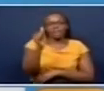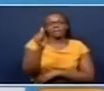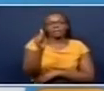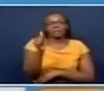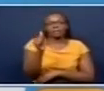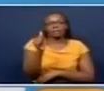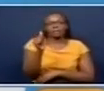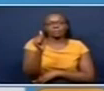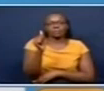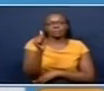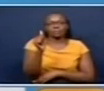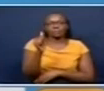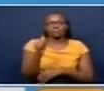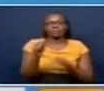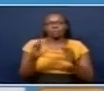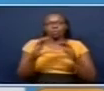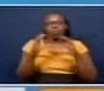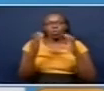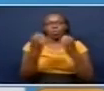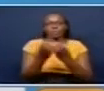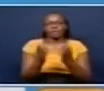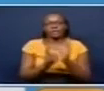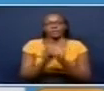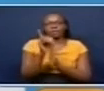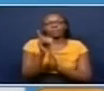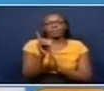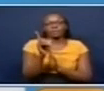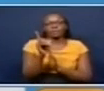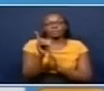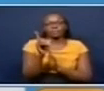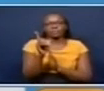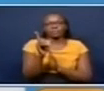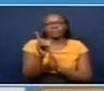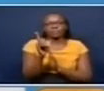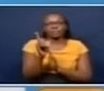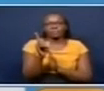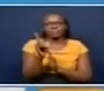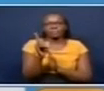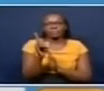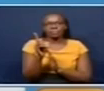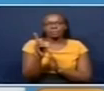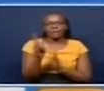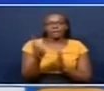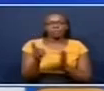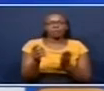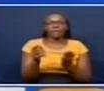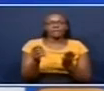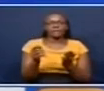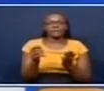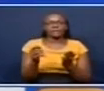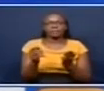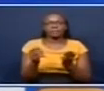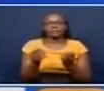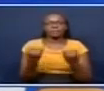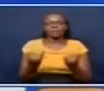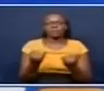in community development. Hiyo ndio nime pengine mtu pale nyumbani anajiuliza, mbona huku